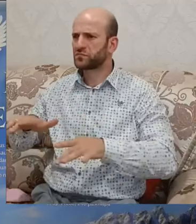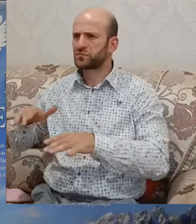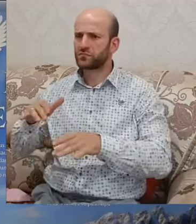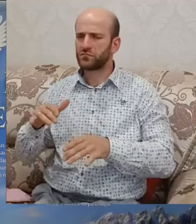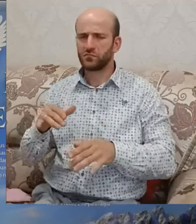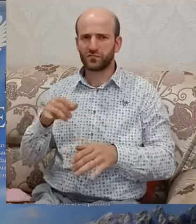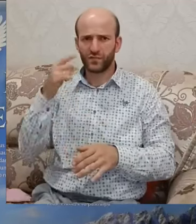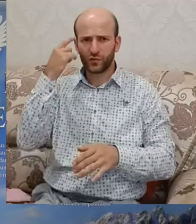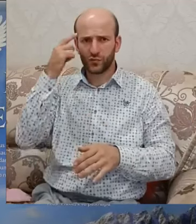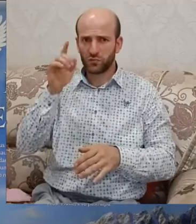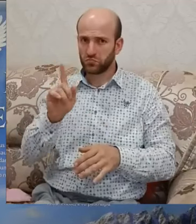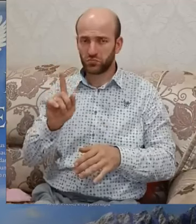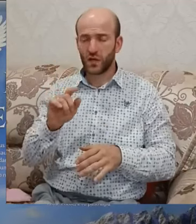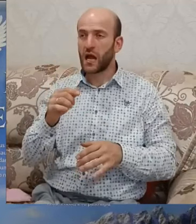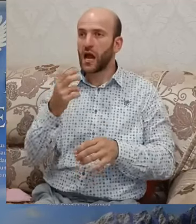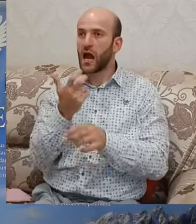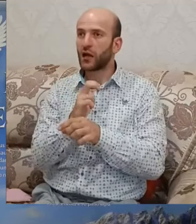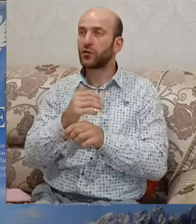невесте.